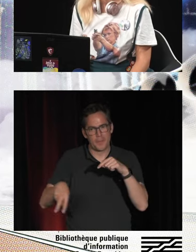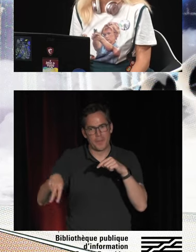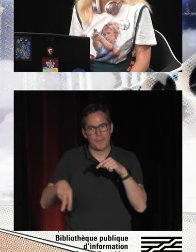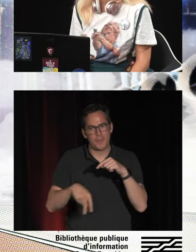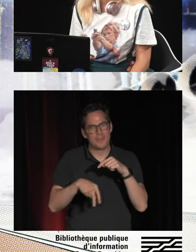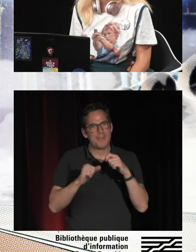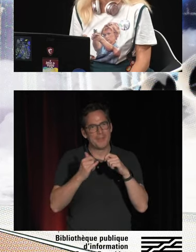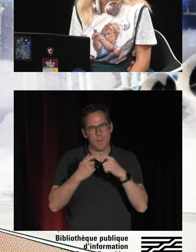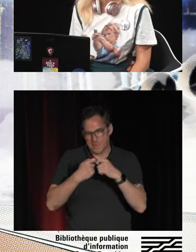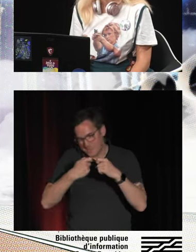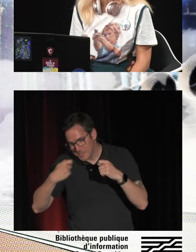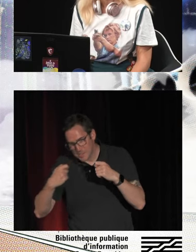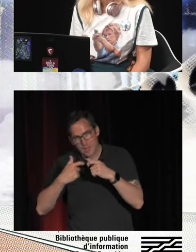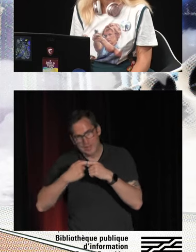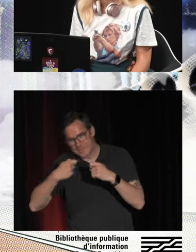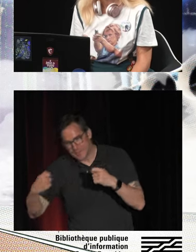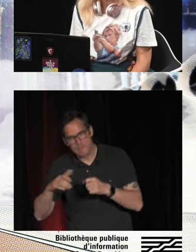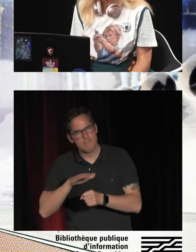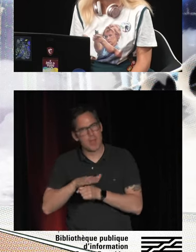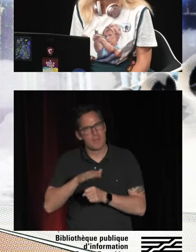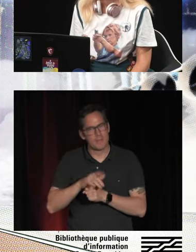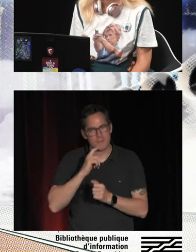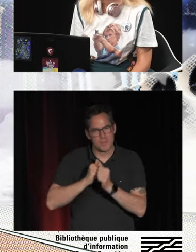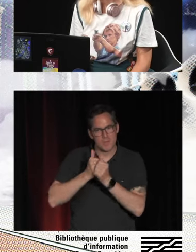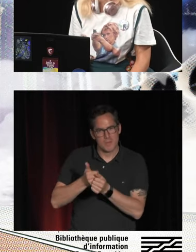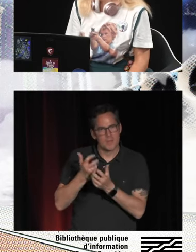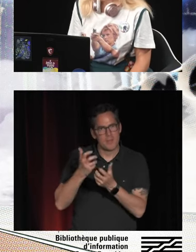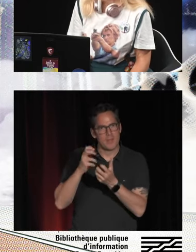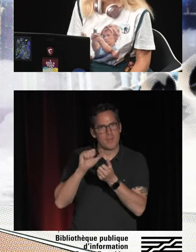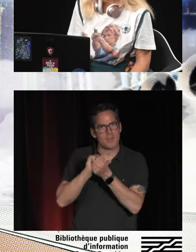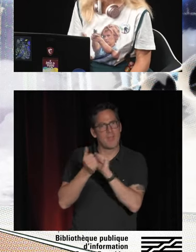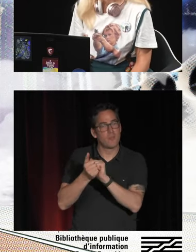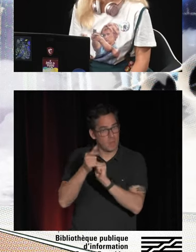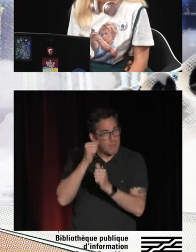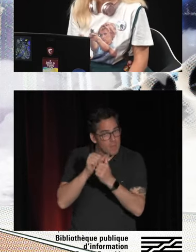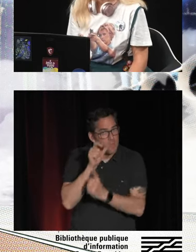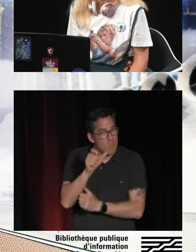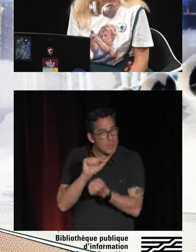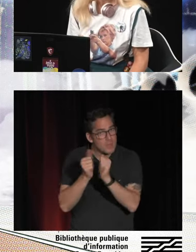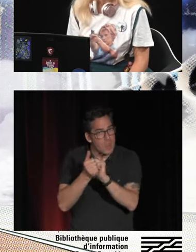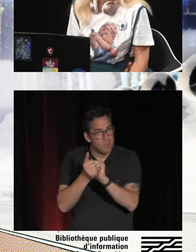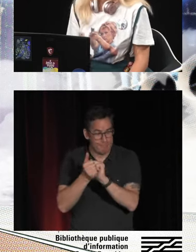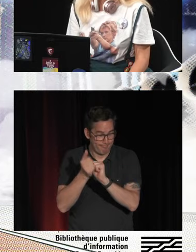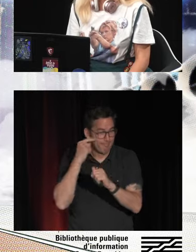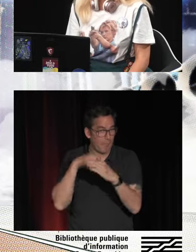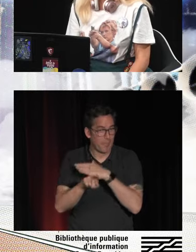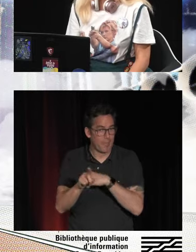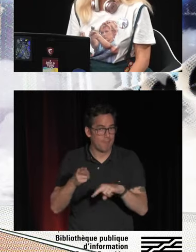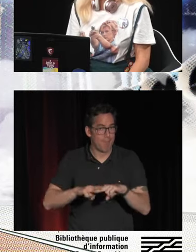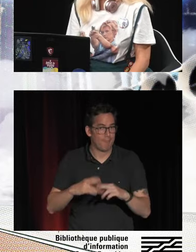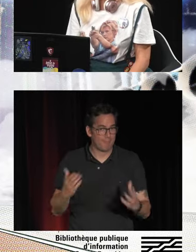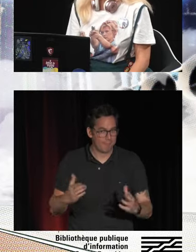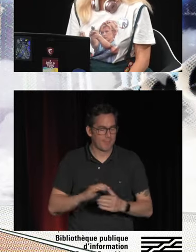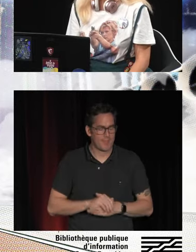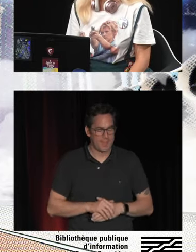max. Et donc, vous allez vous balancer uniquement sur une zone de neige. Et qu'est-ce que ça veut dire? La mort.